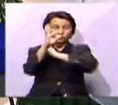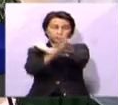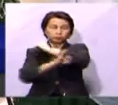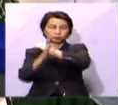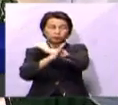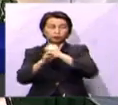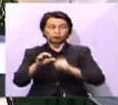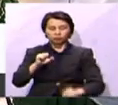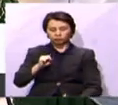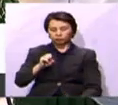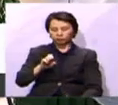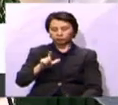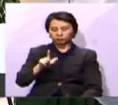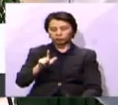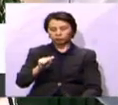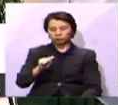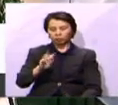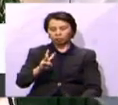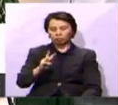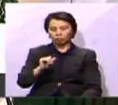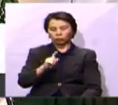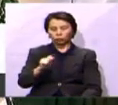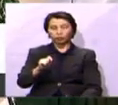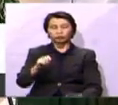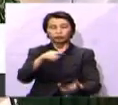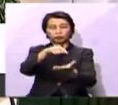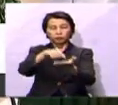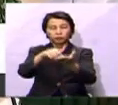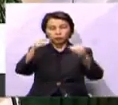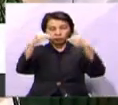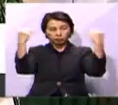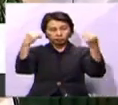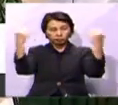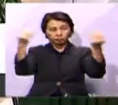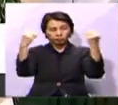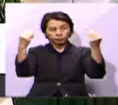Sembilan Berselawat, di mana ini merupakan majlis